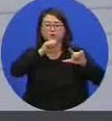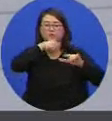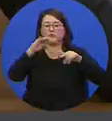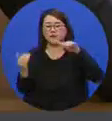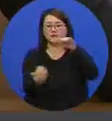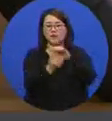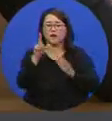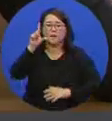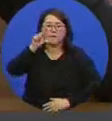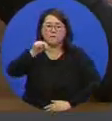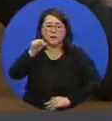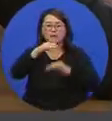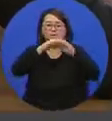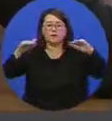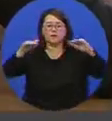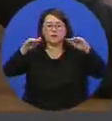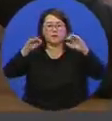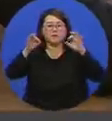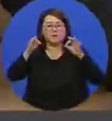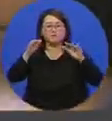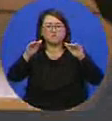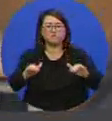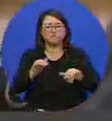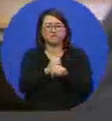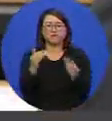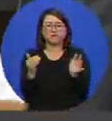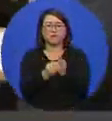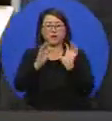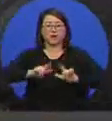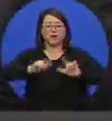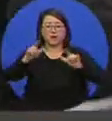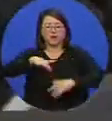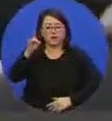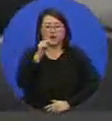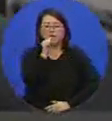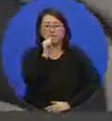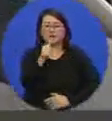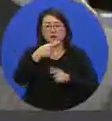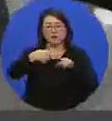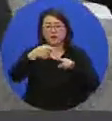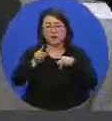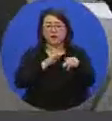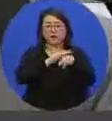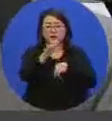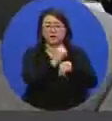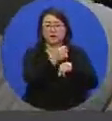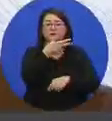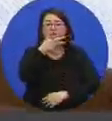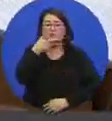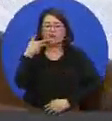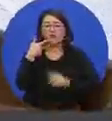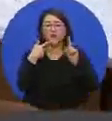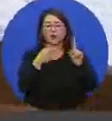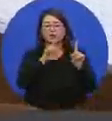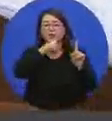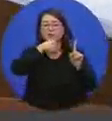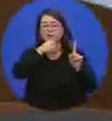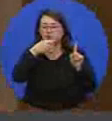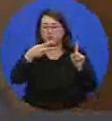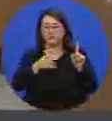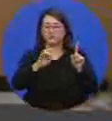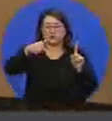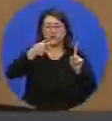만점 기준이 모두 낮아졌습니다. 올해 처음 절대평가로 치러진 영어는 1등급 비율이 지난해보다 2배 이상